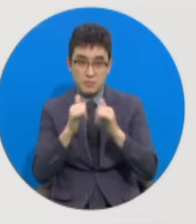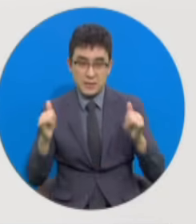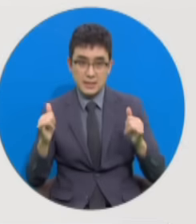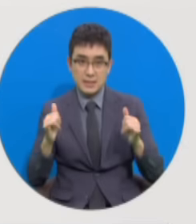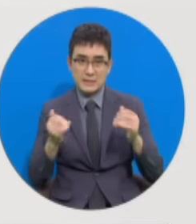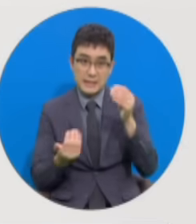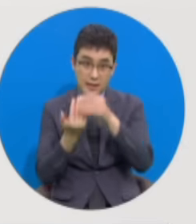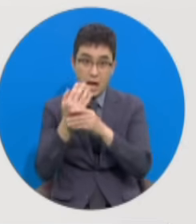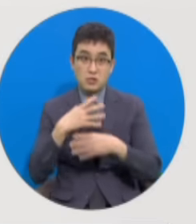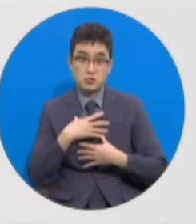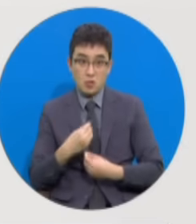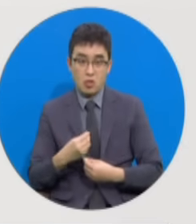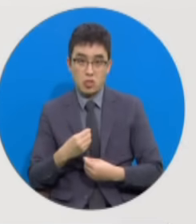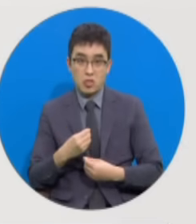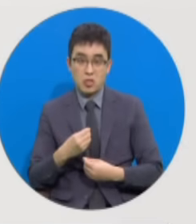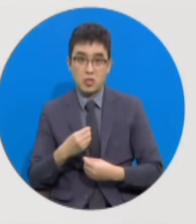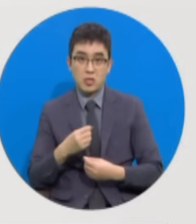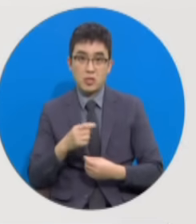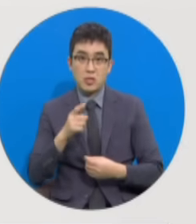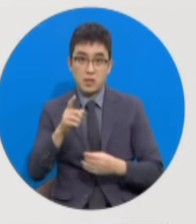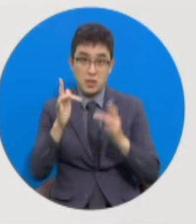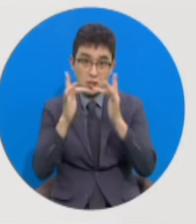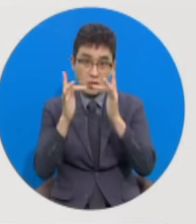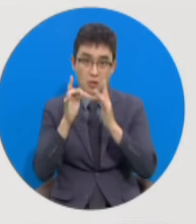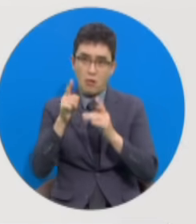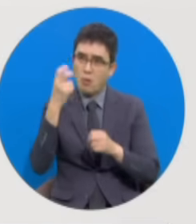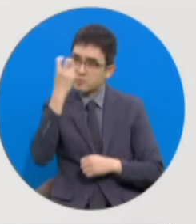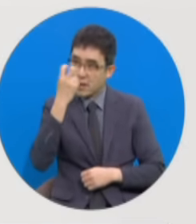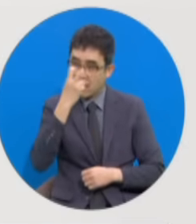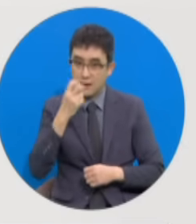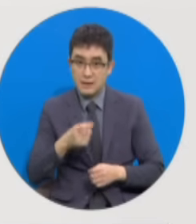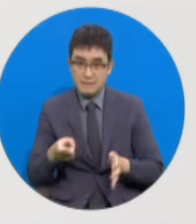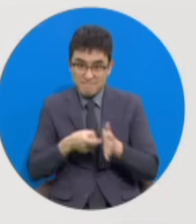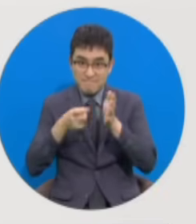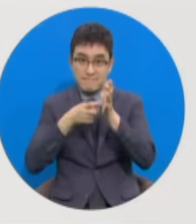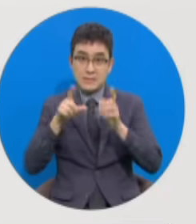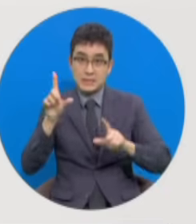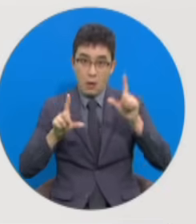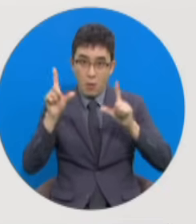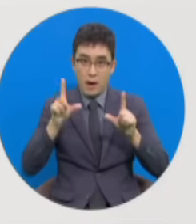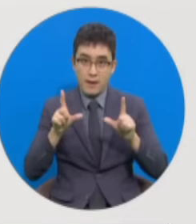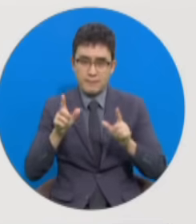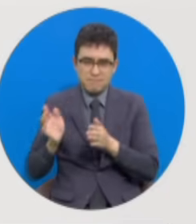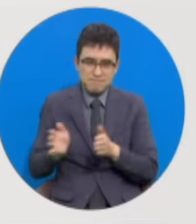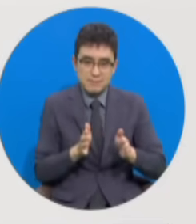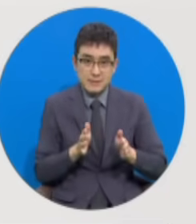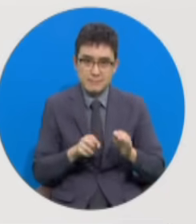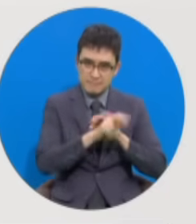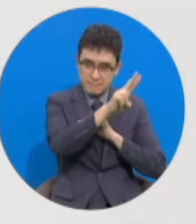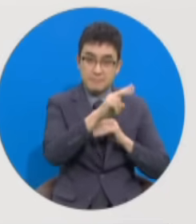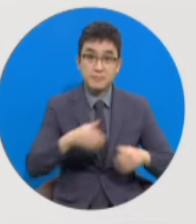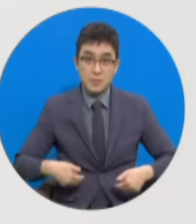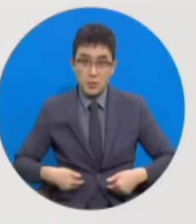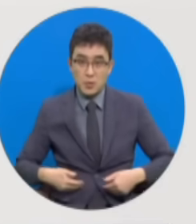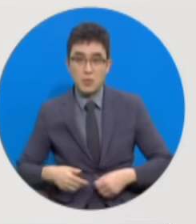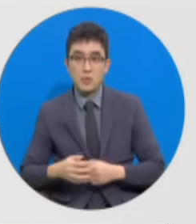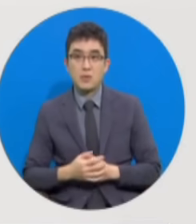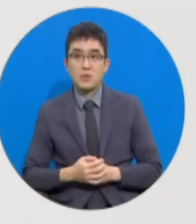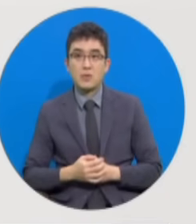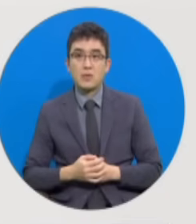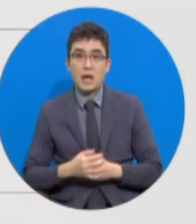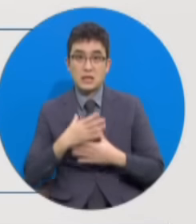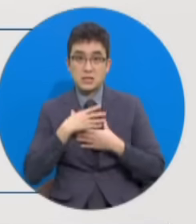국민재난안전포털에서 민방위 대피소를 좀 미리미리 검색을 하셔서 위급한 상황에 대처할 수 있도록 하시는 게 좋겠고요. 그리고 안전